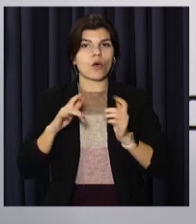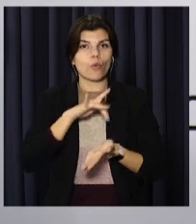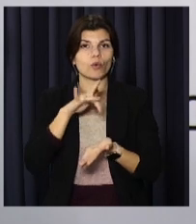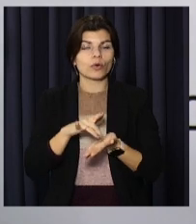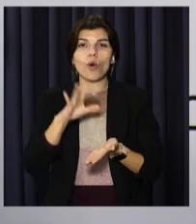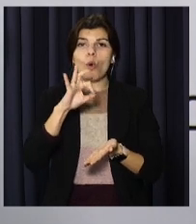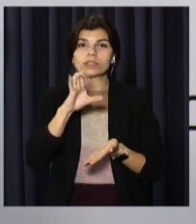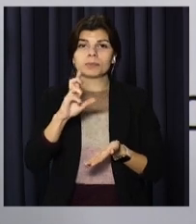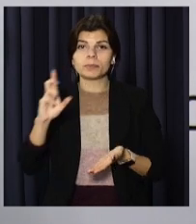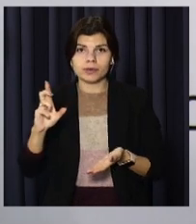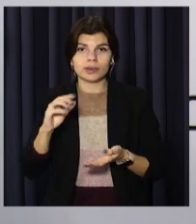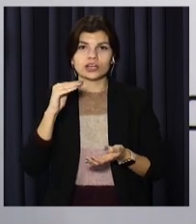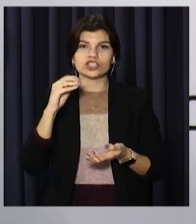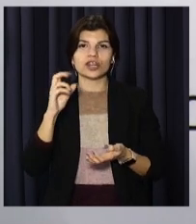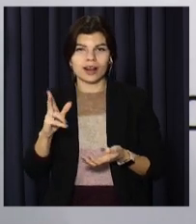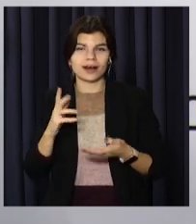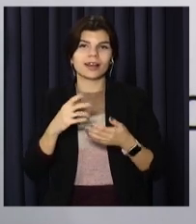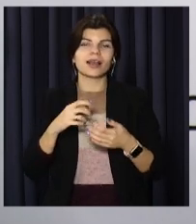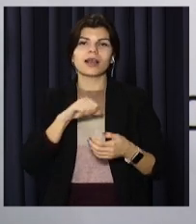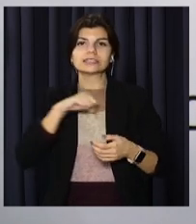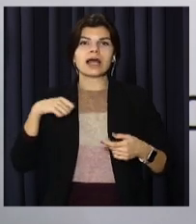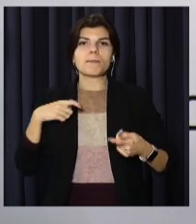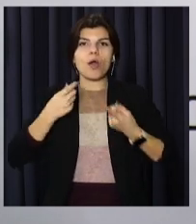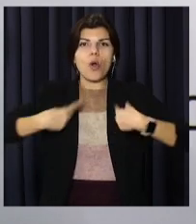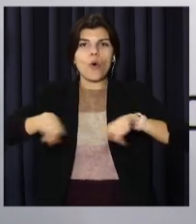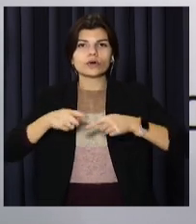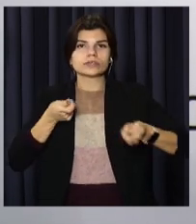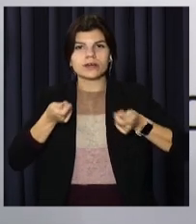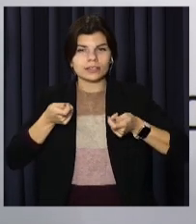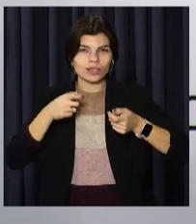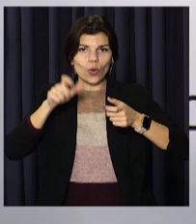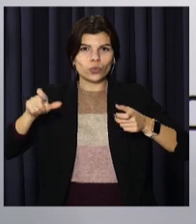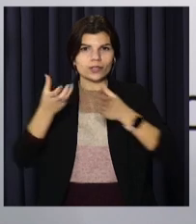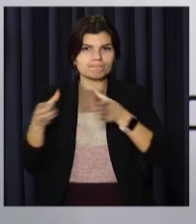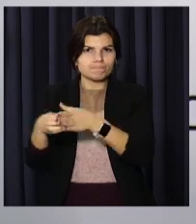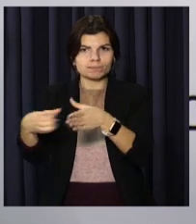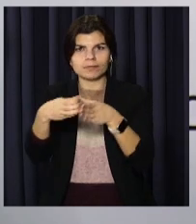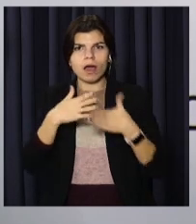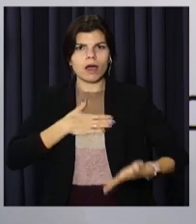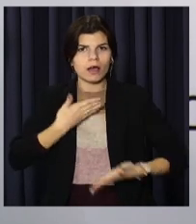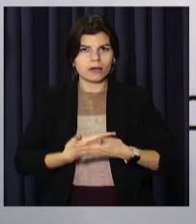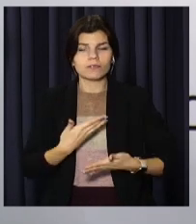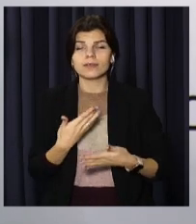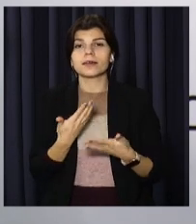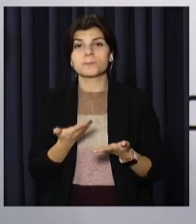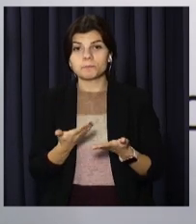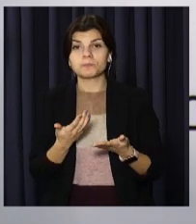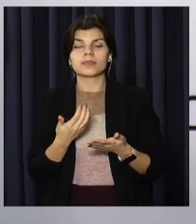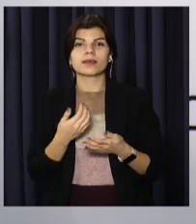ОСББ, ЖБК, органи самоорганізації населення, в принципі, прямо прописані в законі. Це така первинна ланка, це